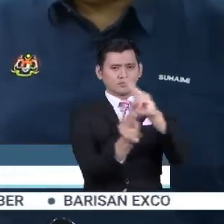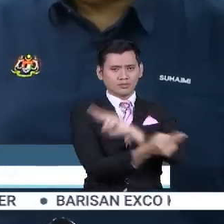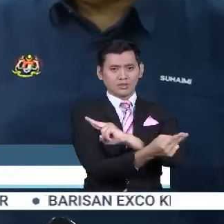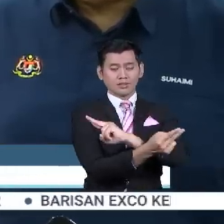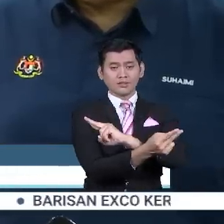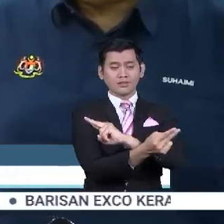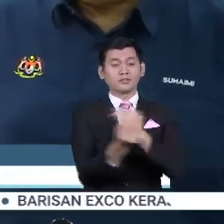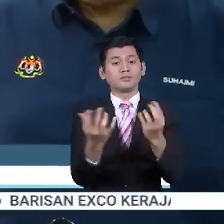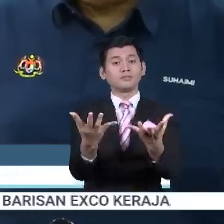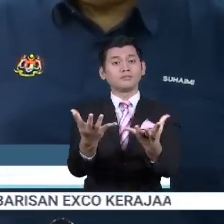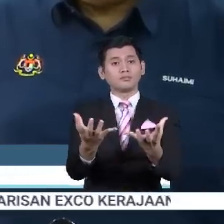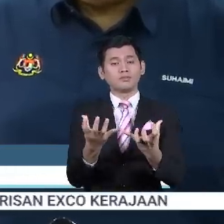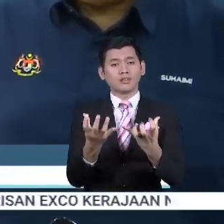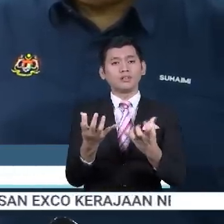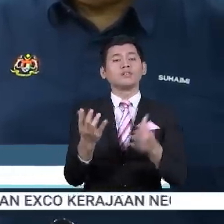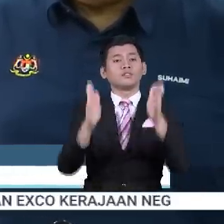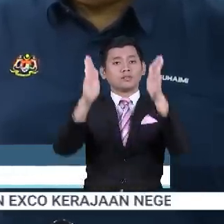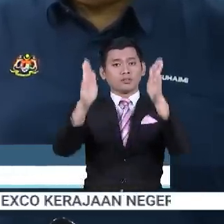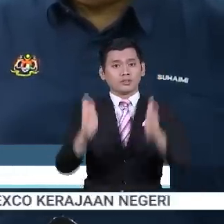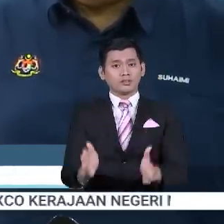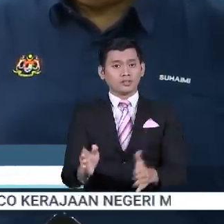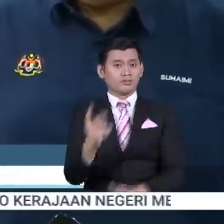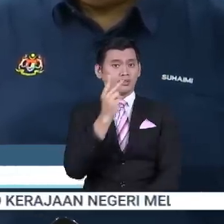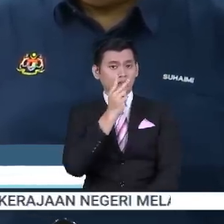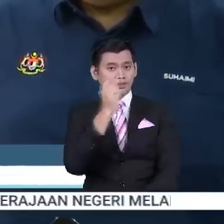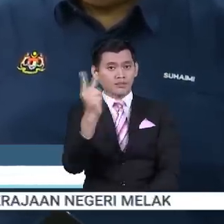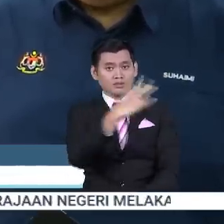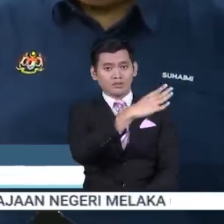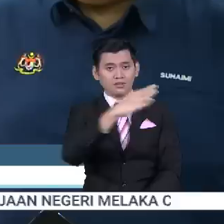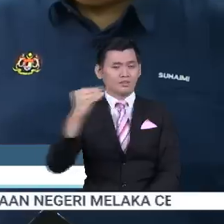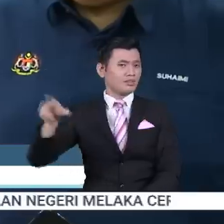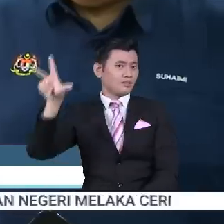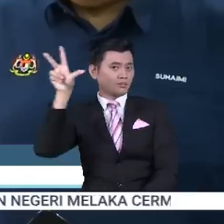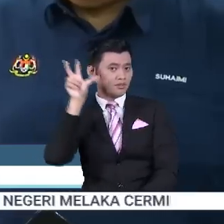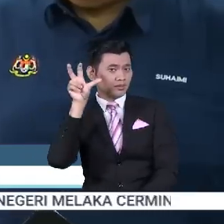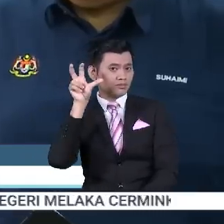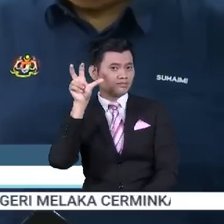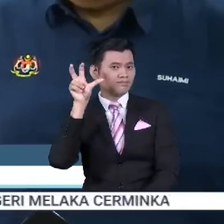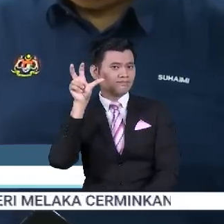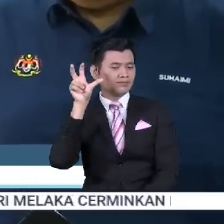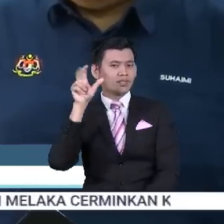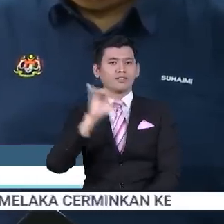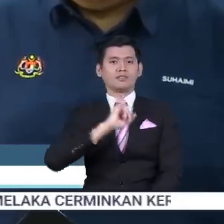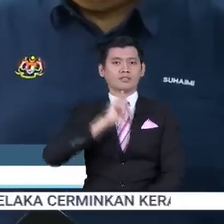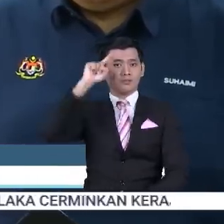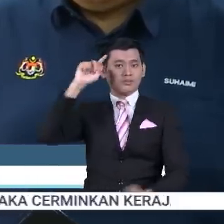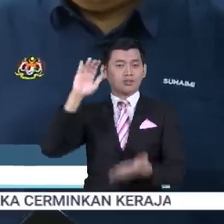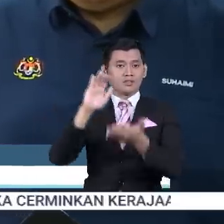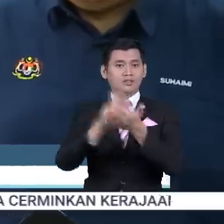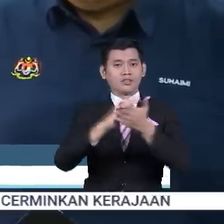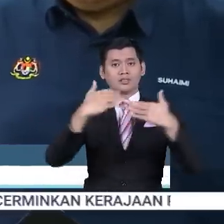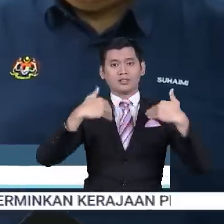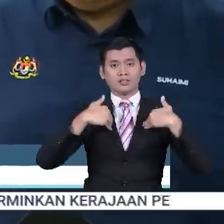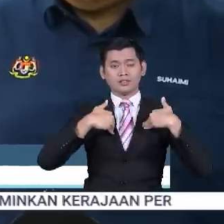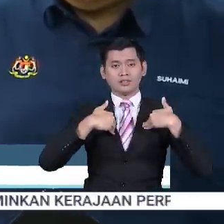rasa pengguna, pendengar, penonton. Dan saya percaya dengan ada KP,